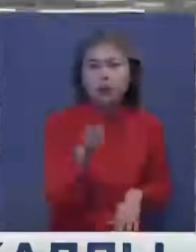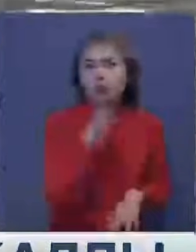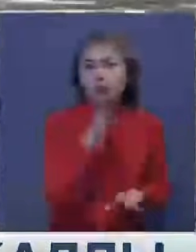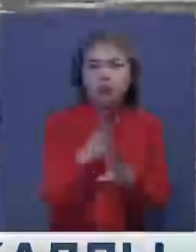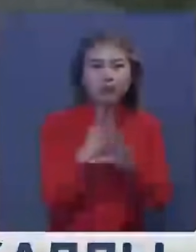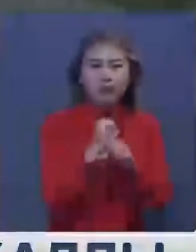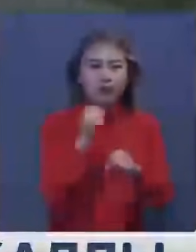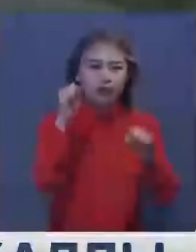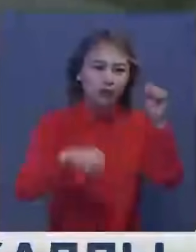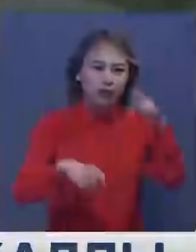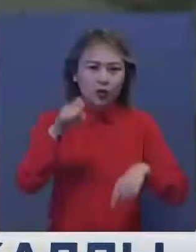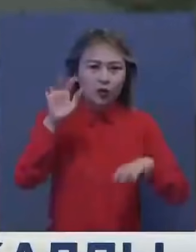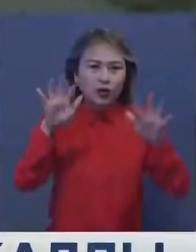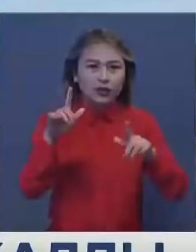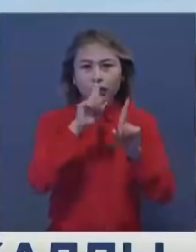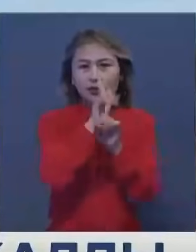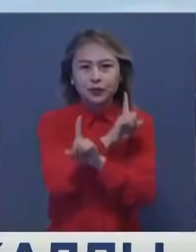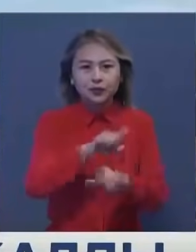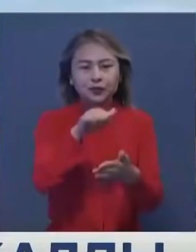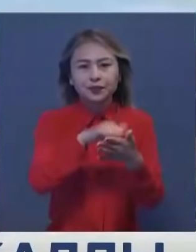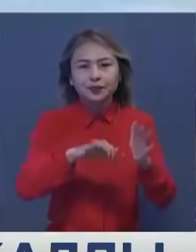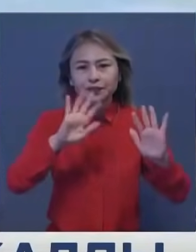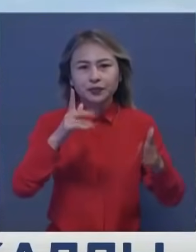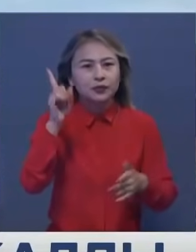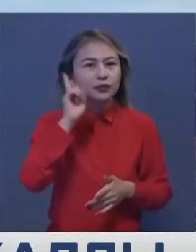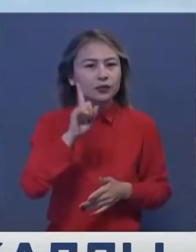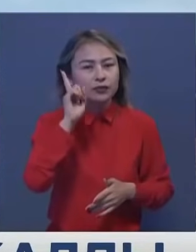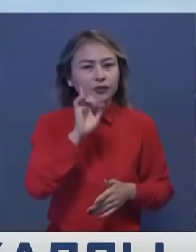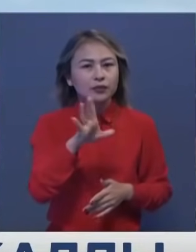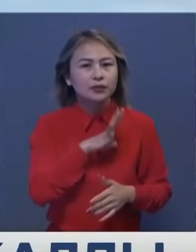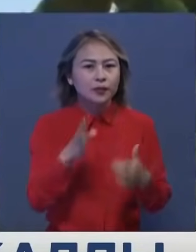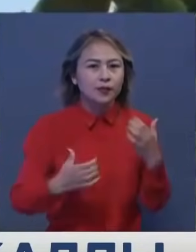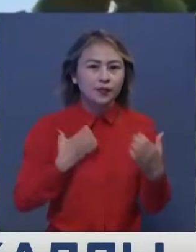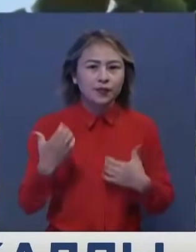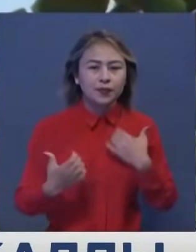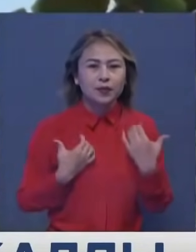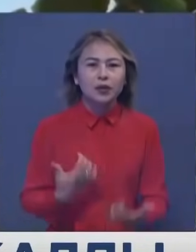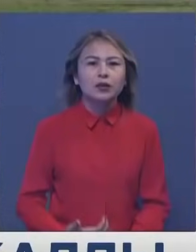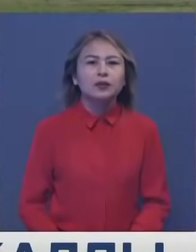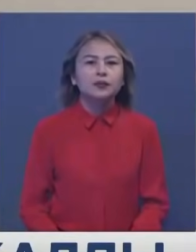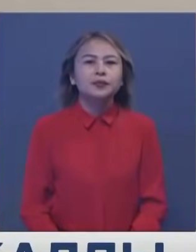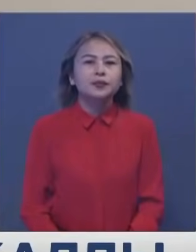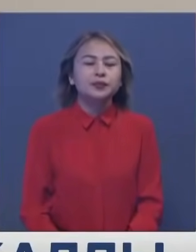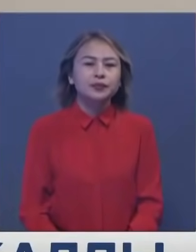осы уақытқа дейін бір тамшы жаңбыр жаумауы себеп. Жағдайға әсіресе шаруалар алаңдаулы.